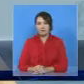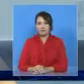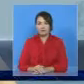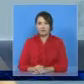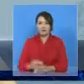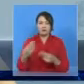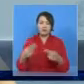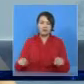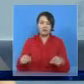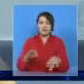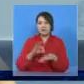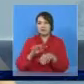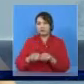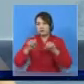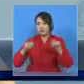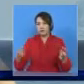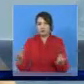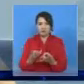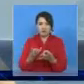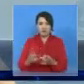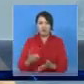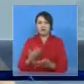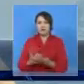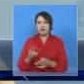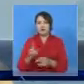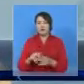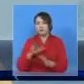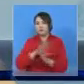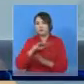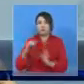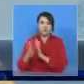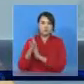басқа ауруханаларды ашуға мәжбүр болатын боламыз. Ал бұл өз кезегінде